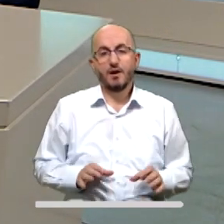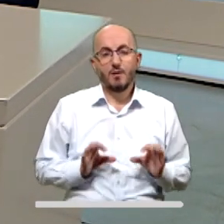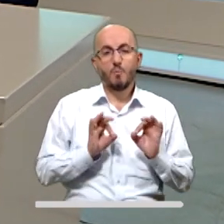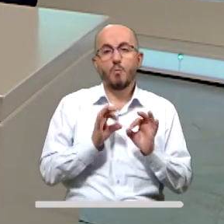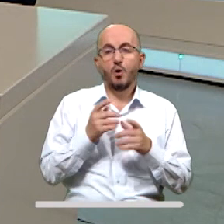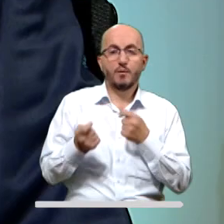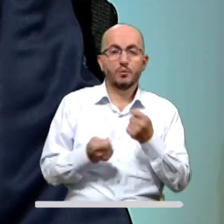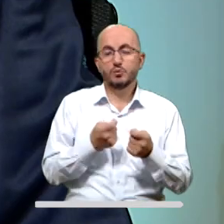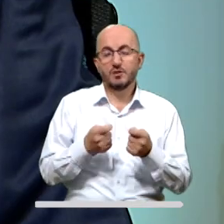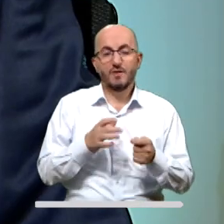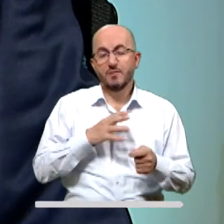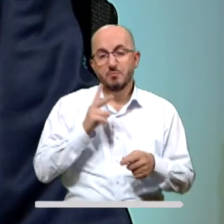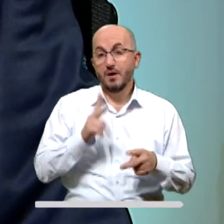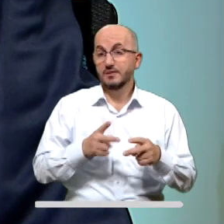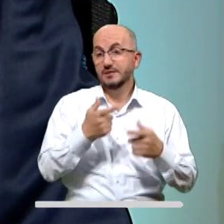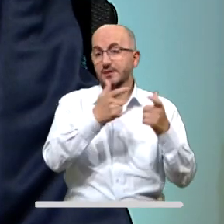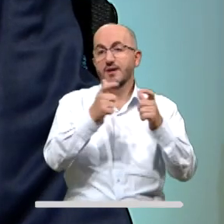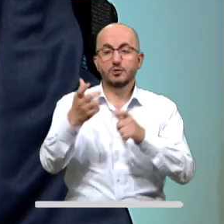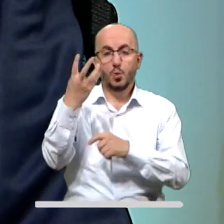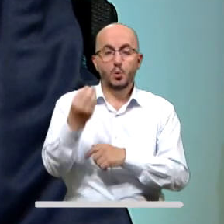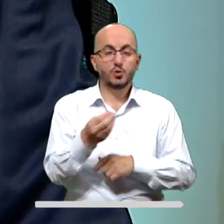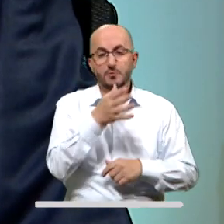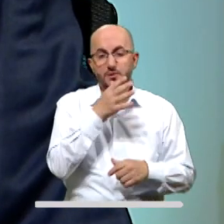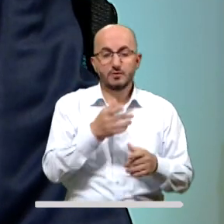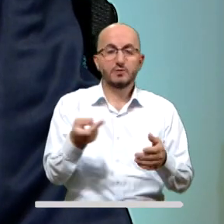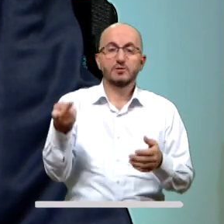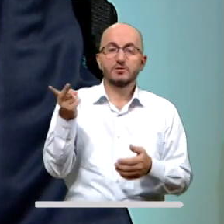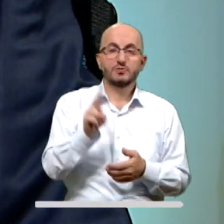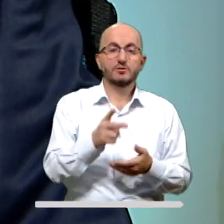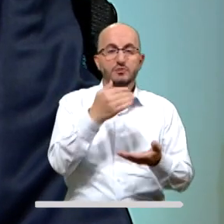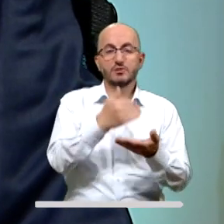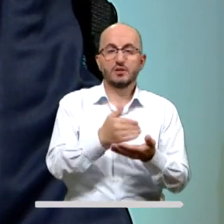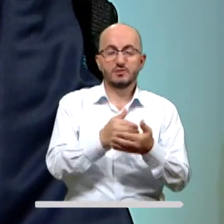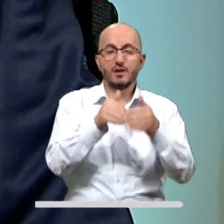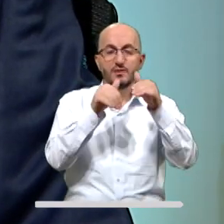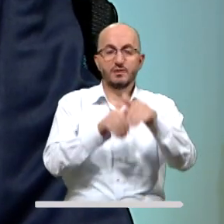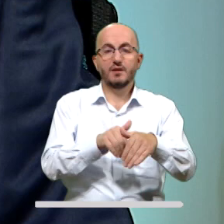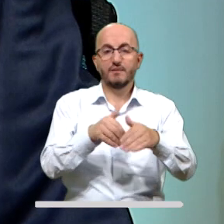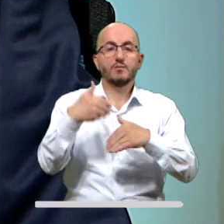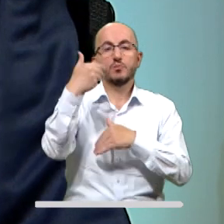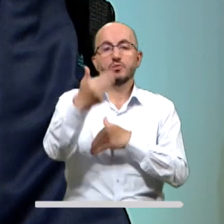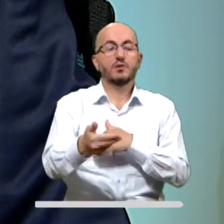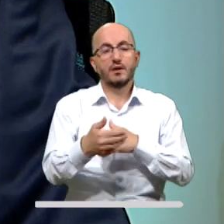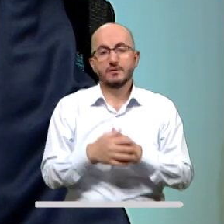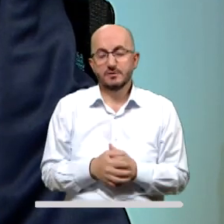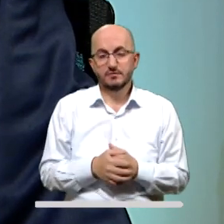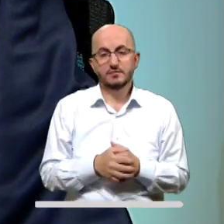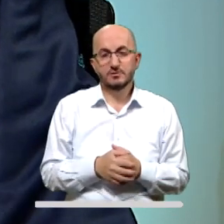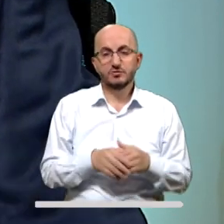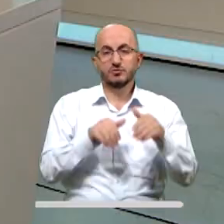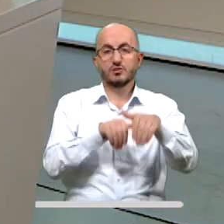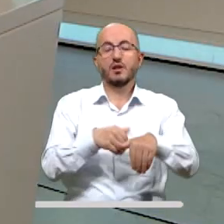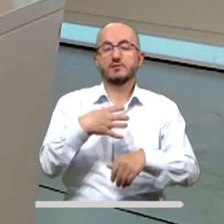var. Bazı yörelerde de olduğunu biliyorum. Cenazelerden sonra defni müteakip cenaze